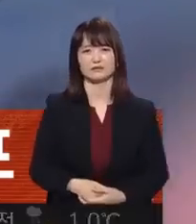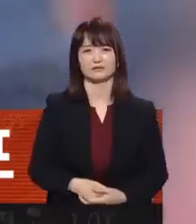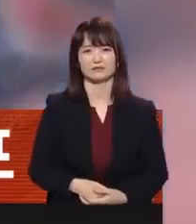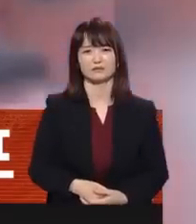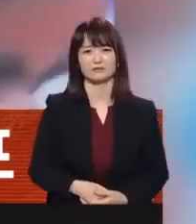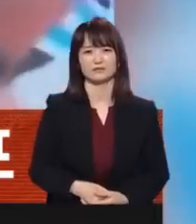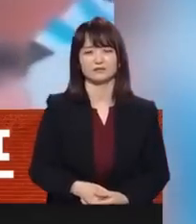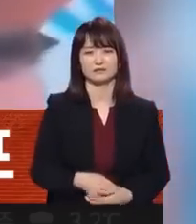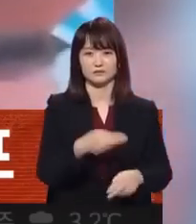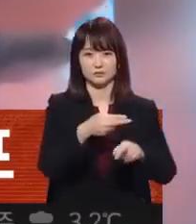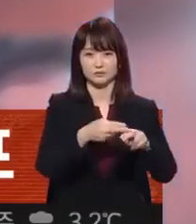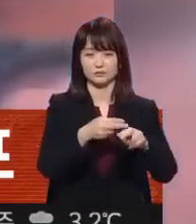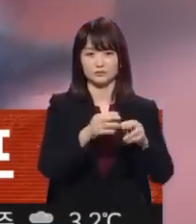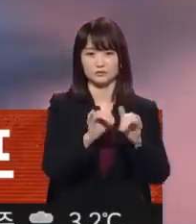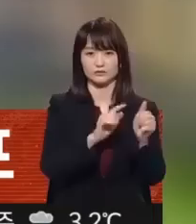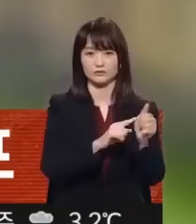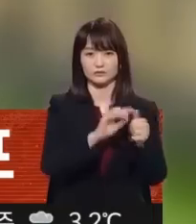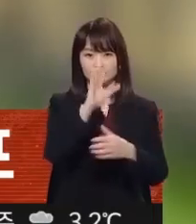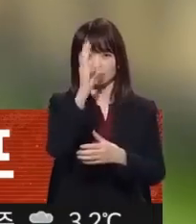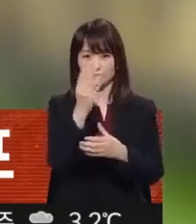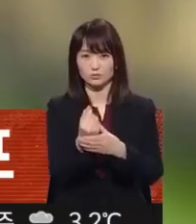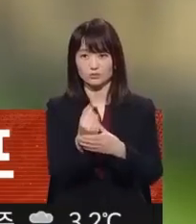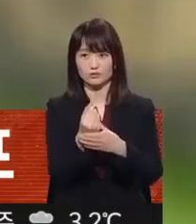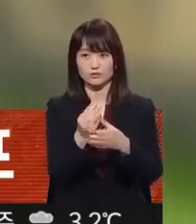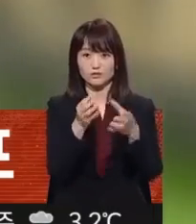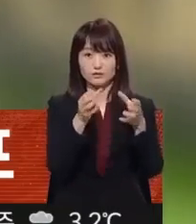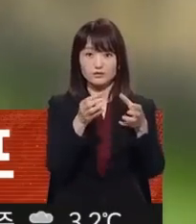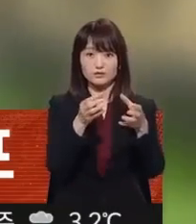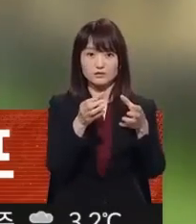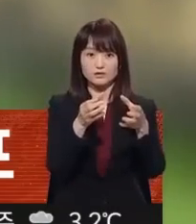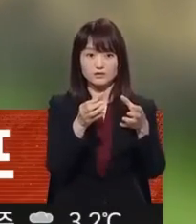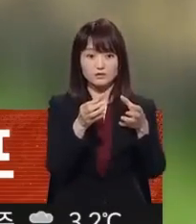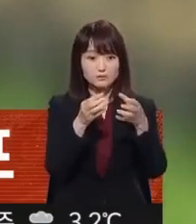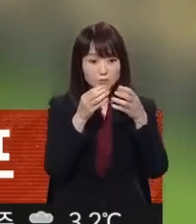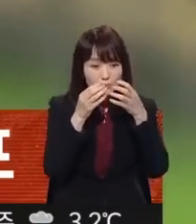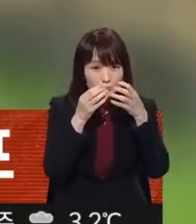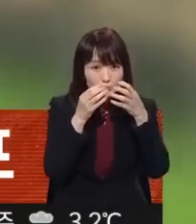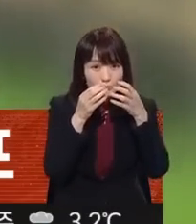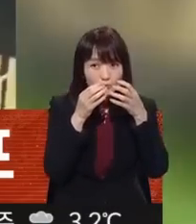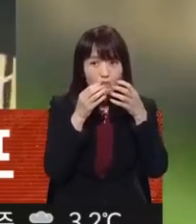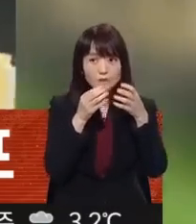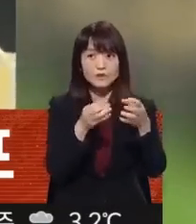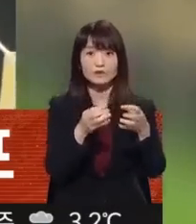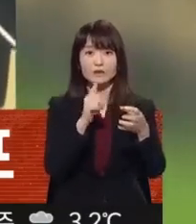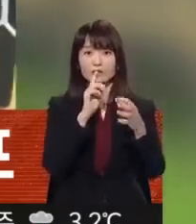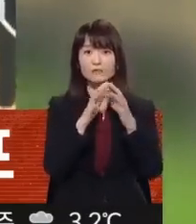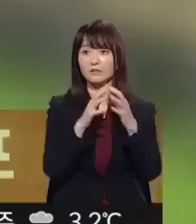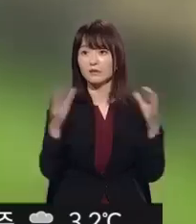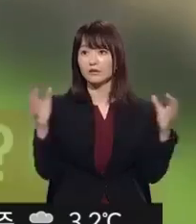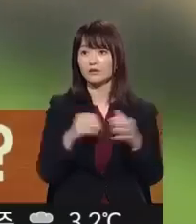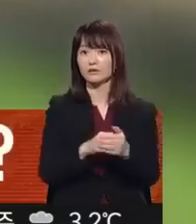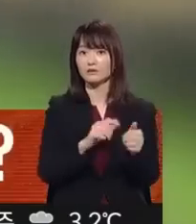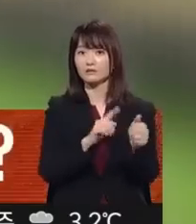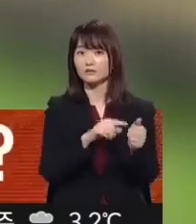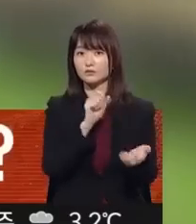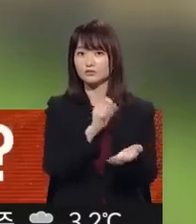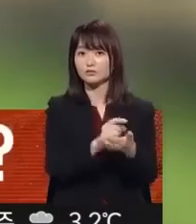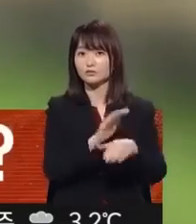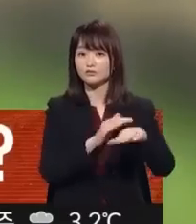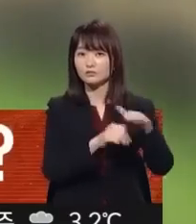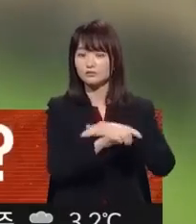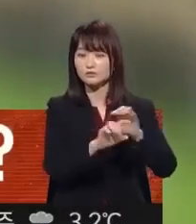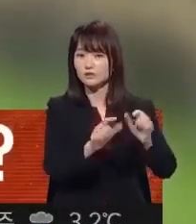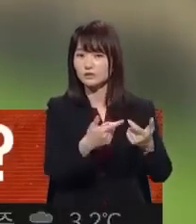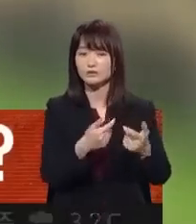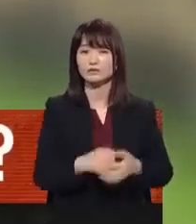아닙니다. 이 셰프 월드컵 우승 트로피에 뽀뽀를 또 했어요. 그래서 논란이 좀 되고 있습니다. 저 아저씨 축구선수 아닌데? 네가 왜 뽀뽀를